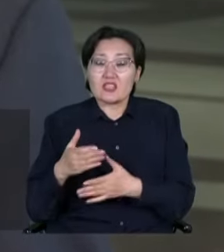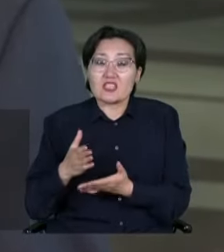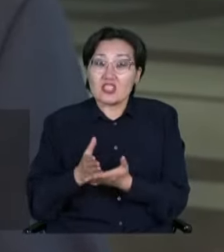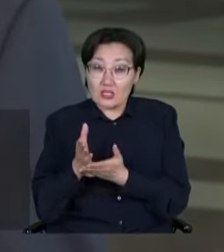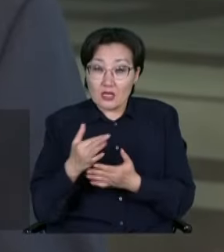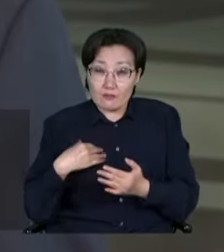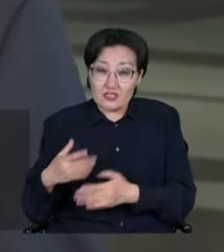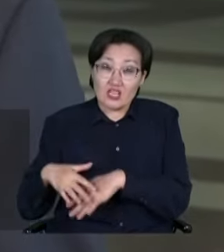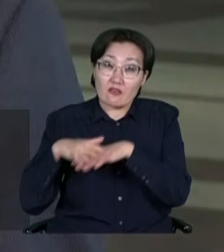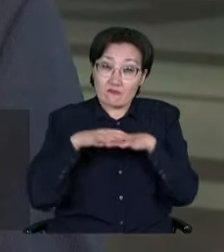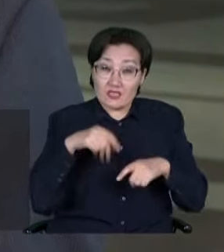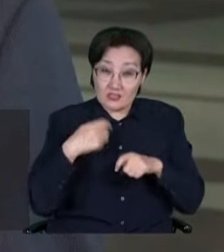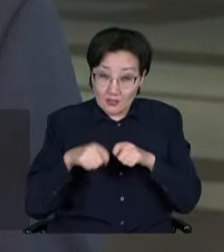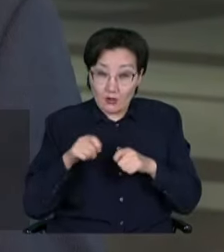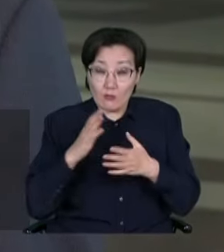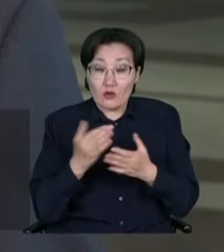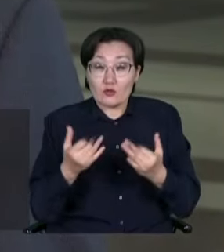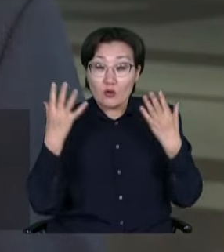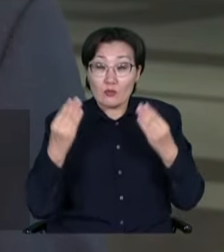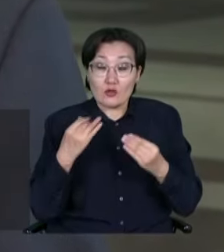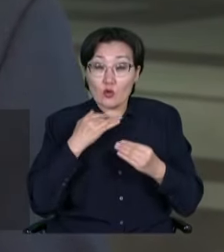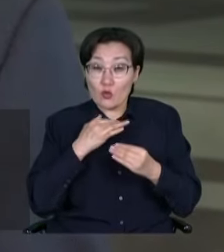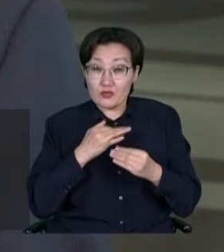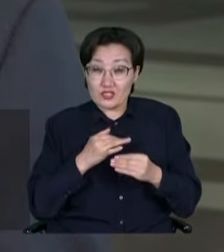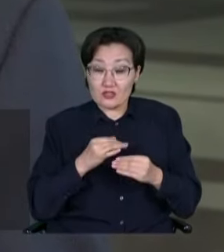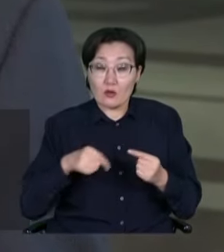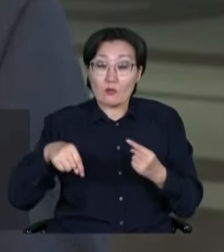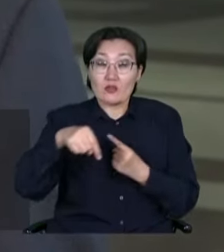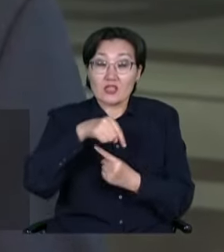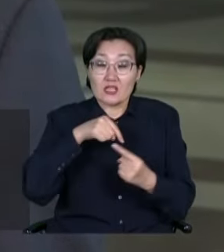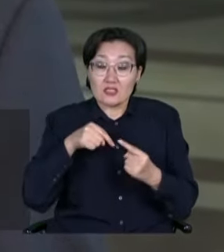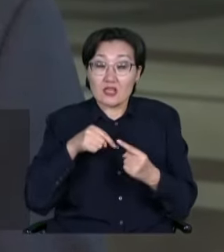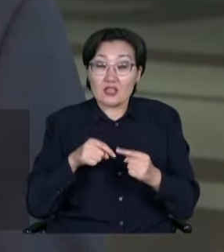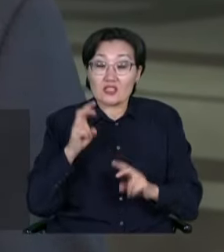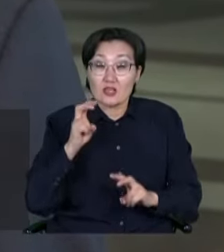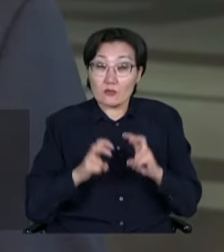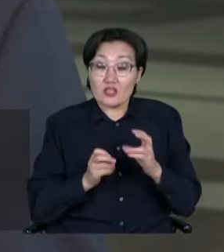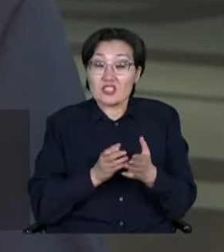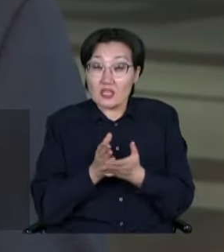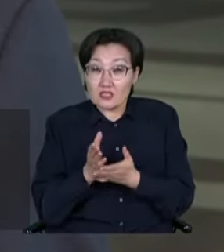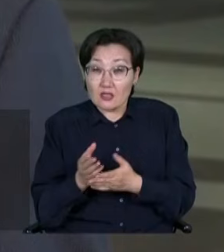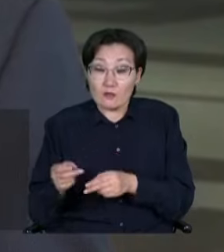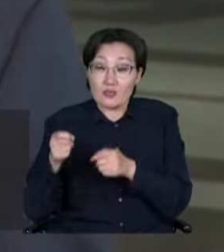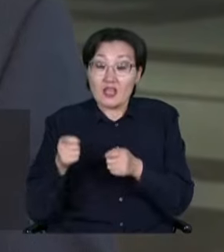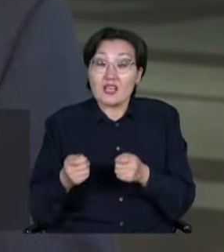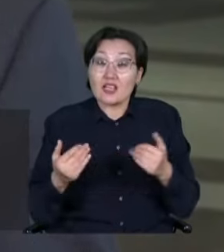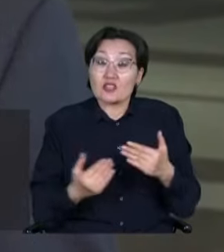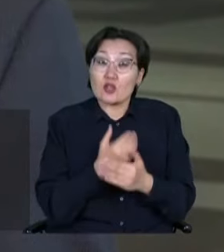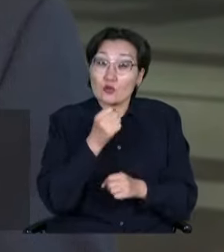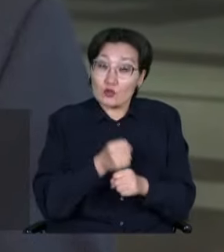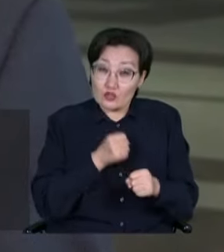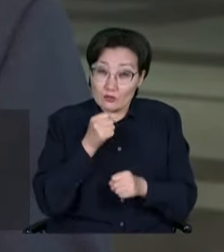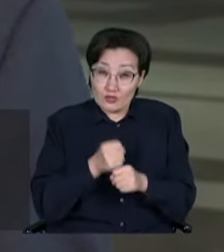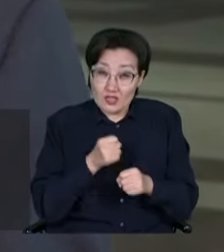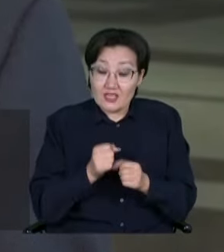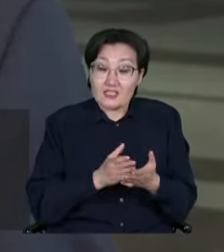жатыр. Олардың енді алдын осы күнге дейін көпшілігі мынау шикізат саласына келуші еді, қазір енді өңдеуші салаға да жартысынан көбі